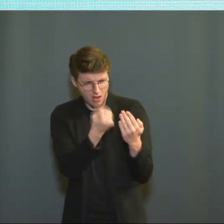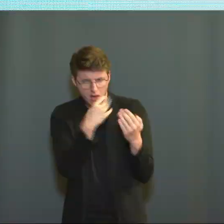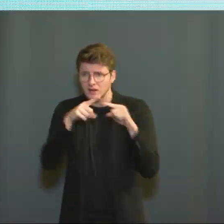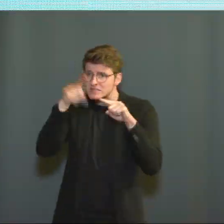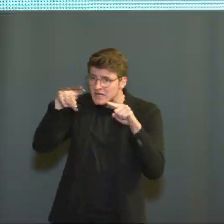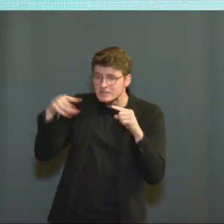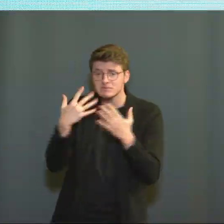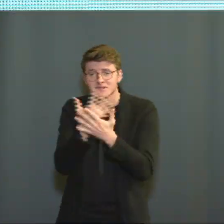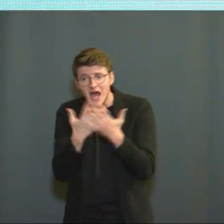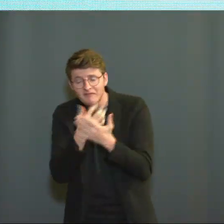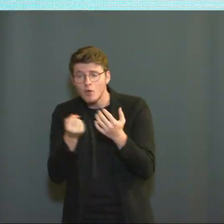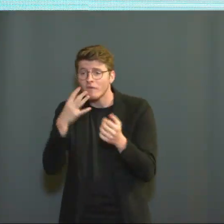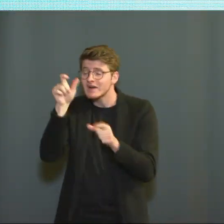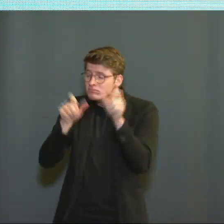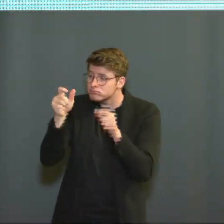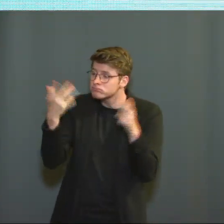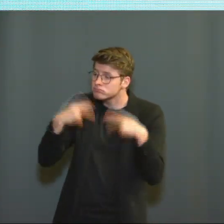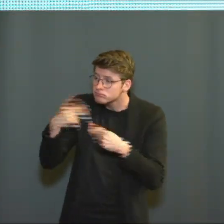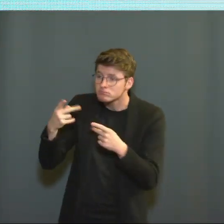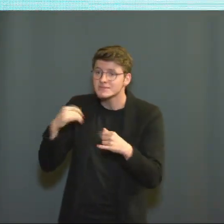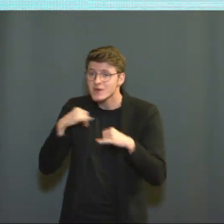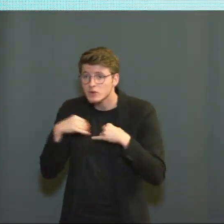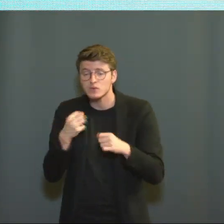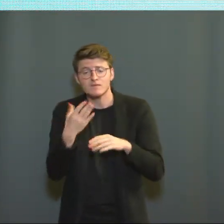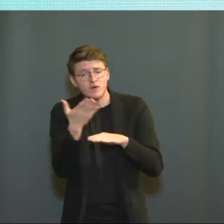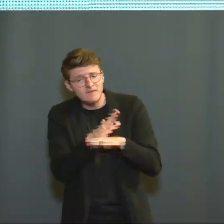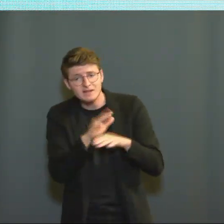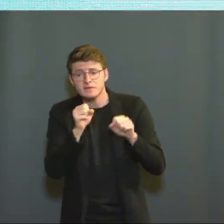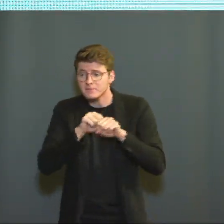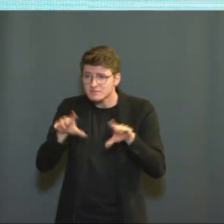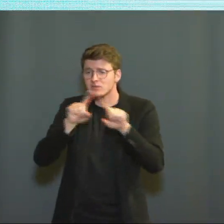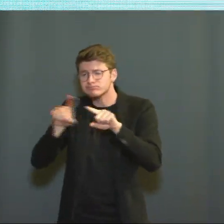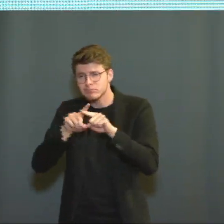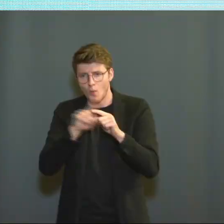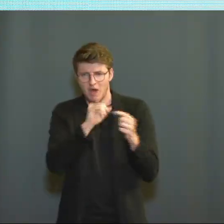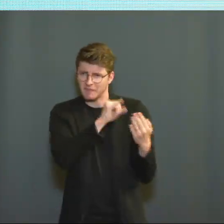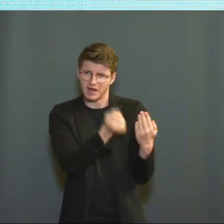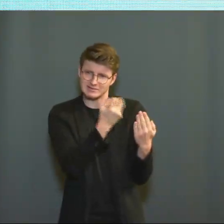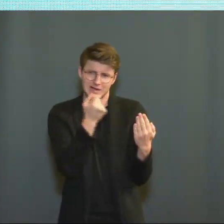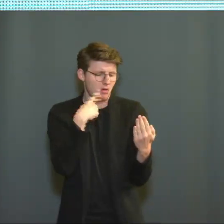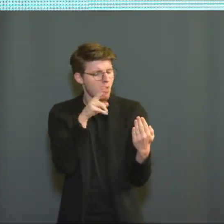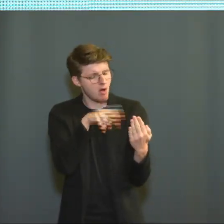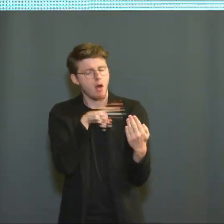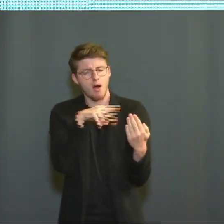opnames en de overlijdens. Op die manier blijft u ook op de hoogte van de epidemiologische